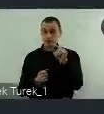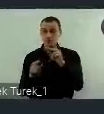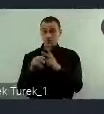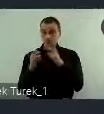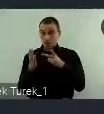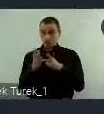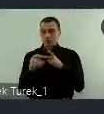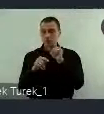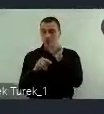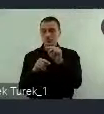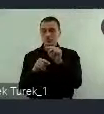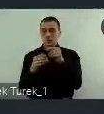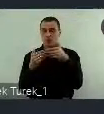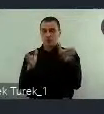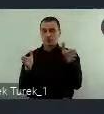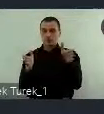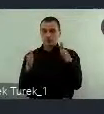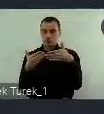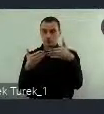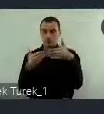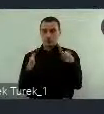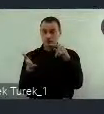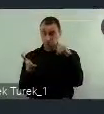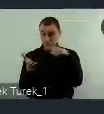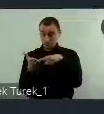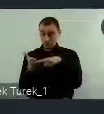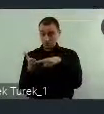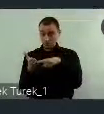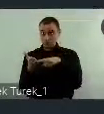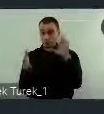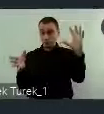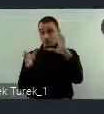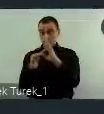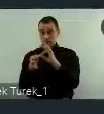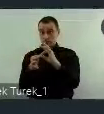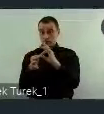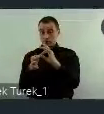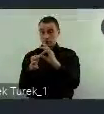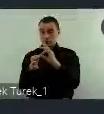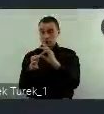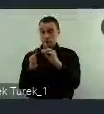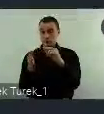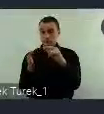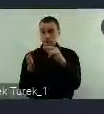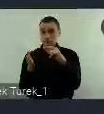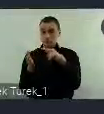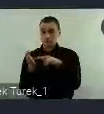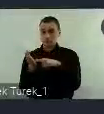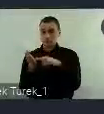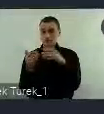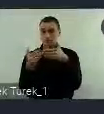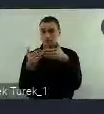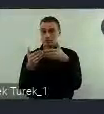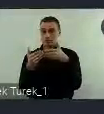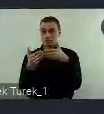który umożliwia otwarcie że istnieje żyję Ja żyję Łąka akurat który łączy w tym opiekę No to z